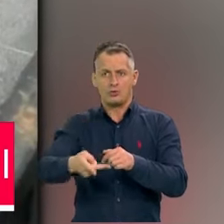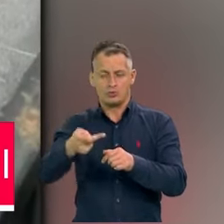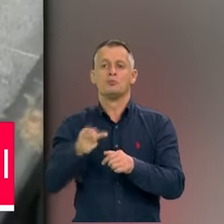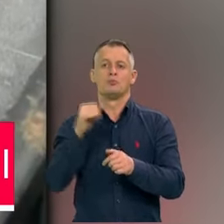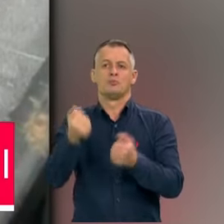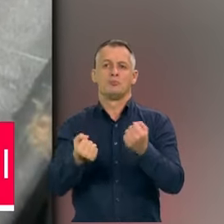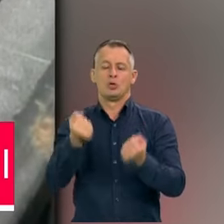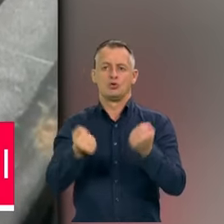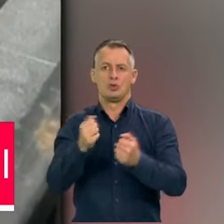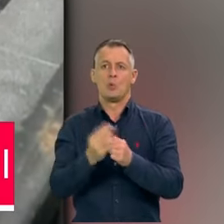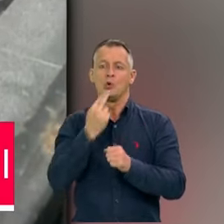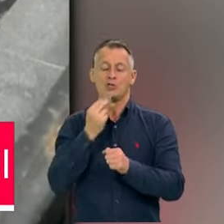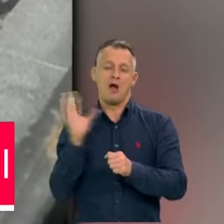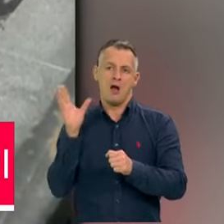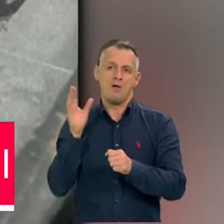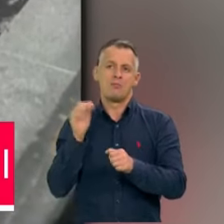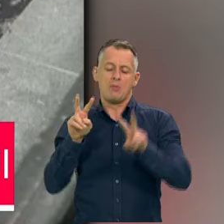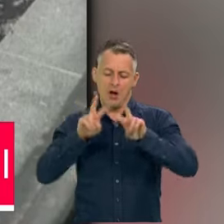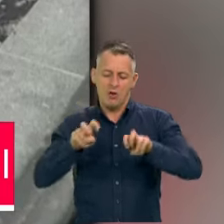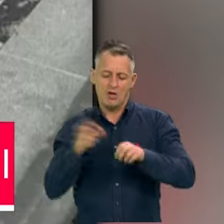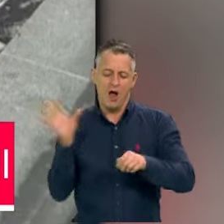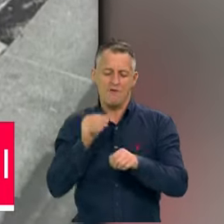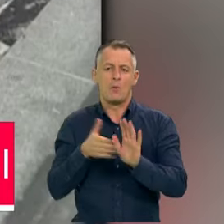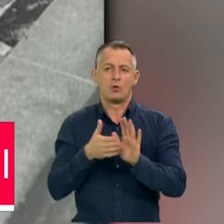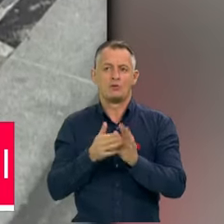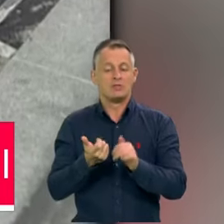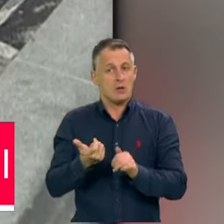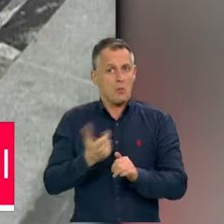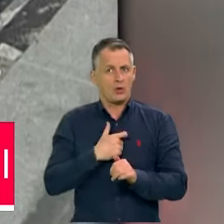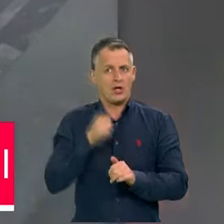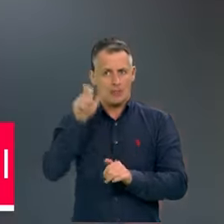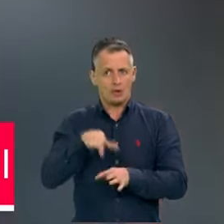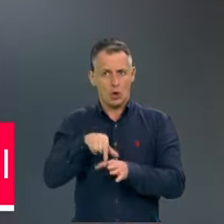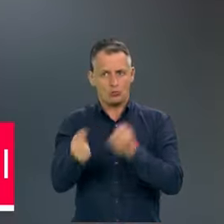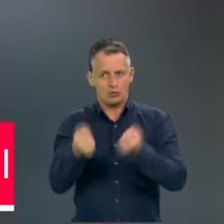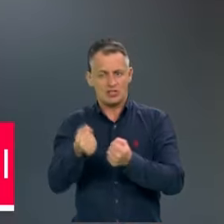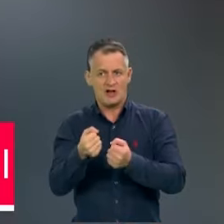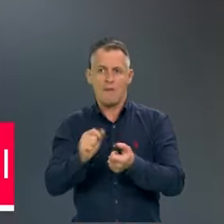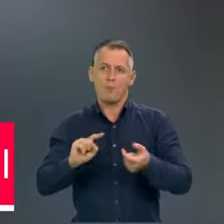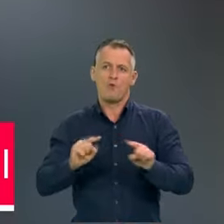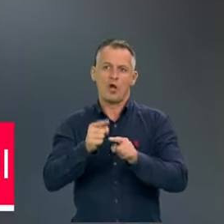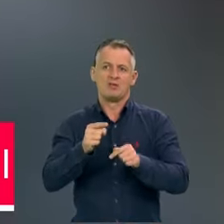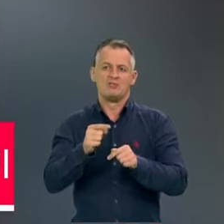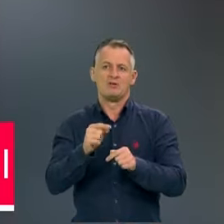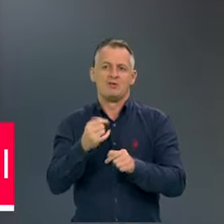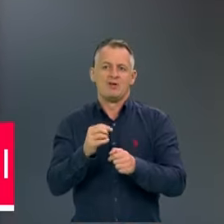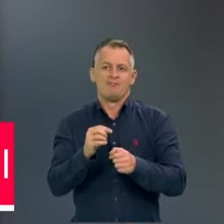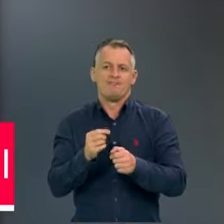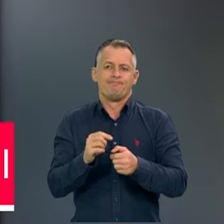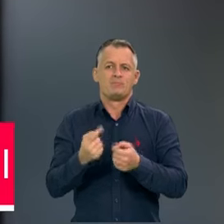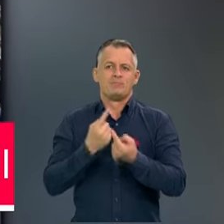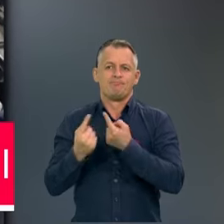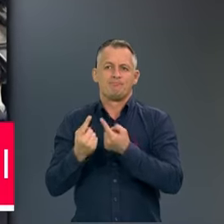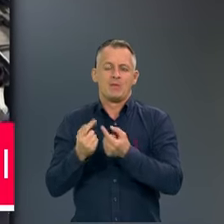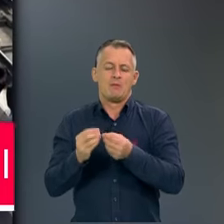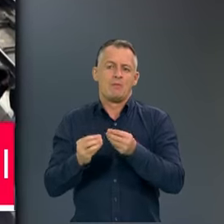curând cauza concretă accidentului din primele informații este posibil ca șoferul să se fi șicanat în trafic cu altă mașină traficul auto și